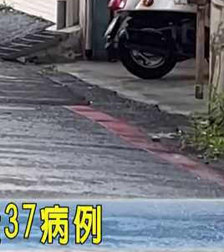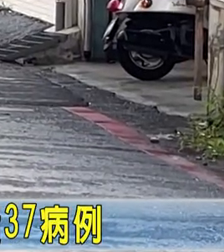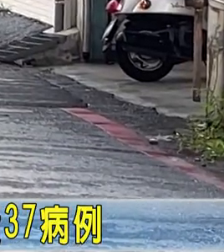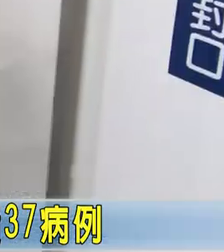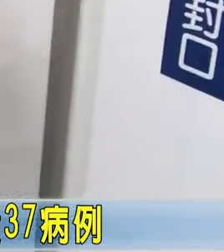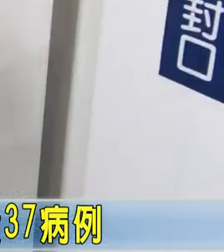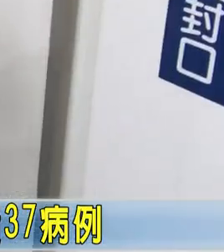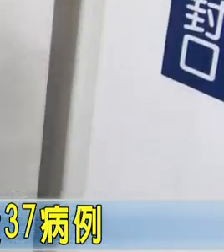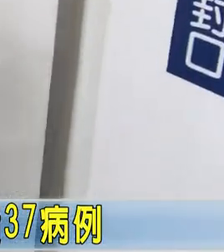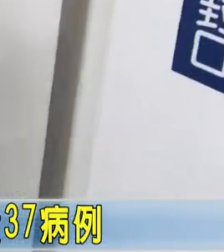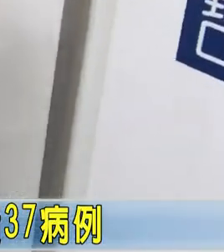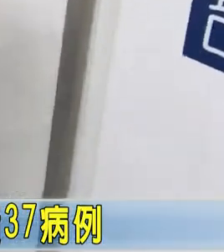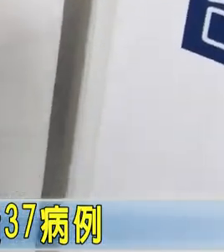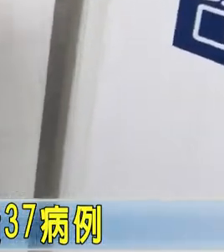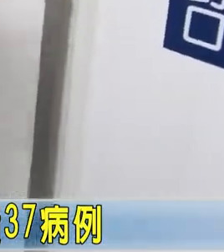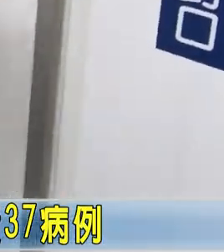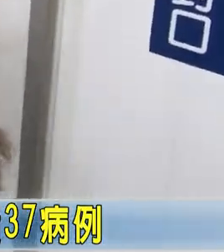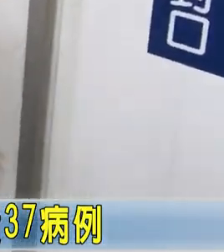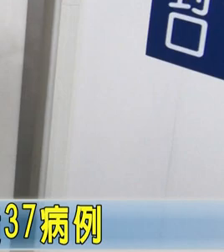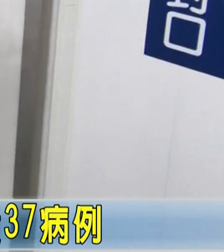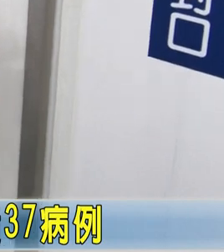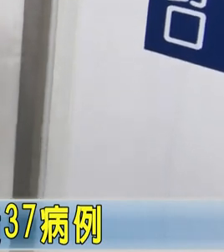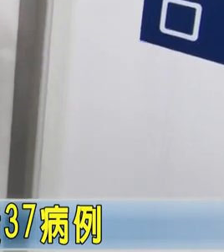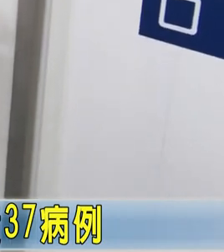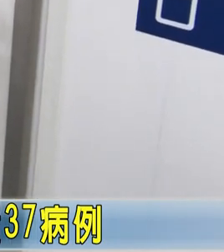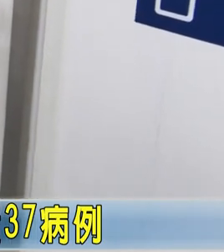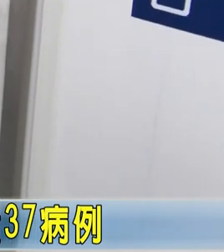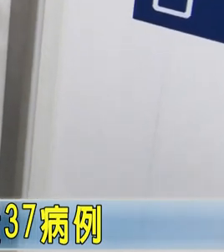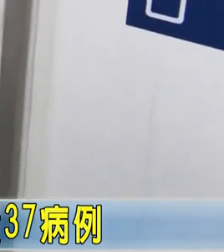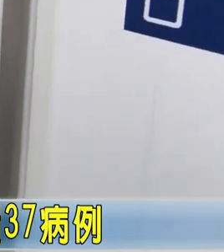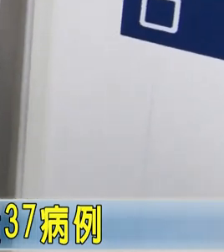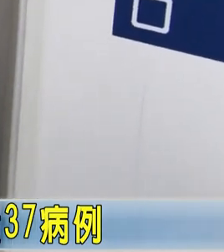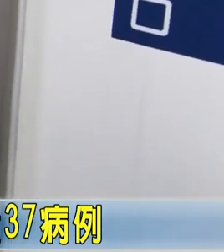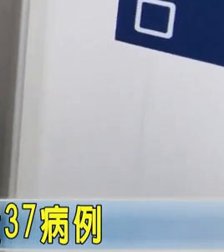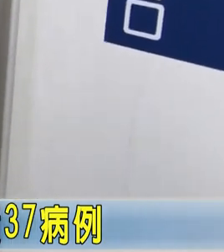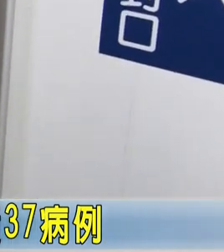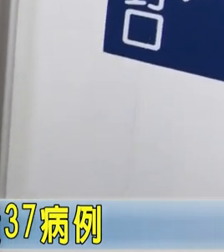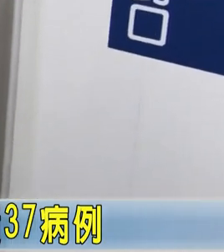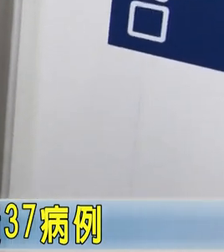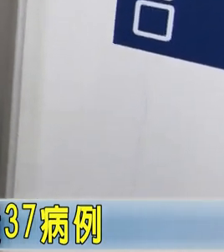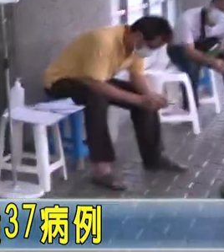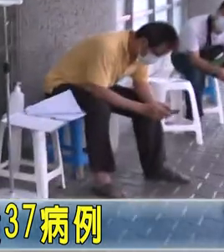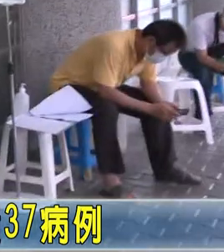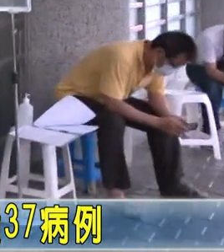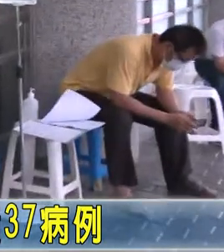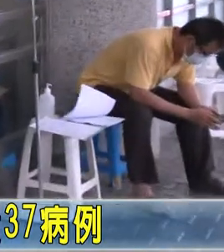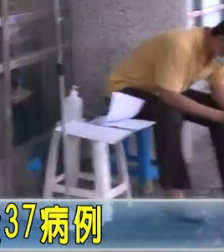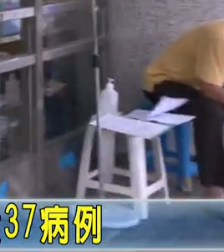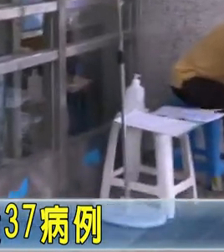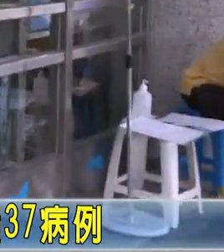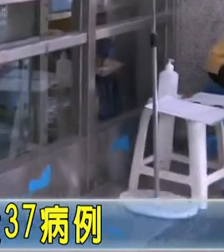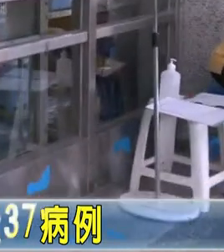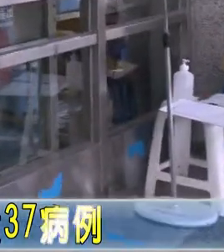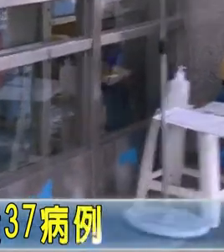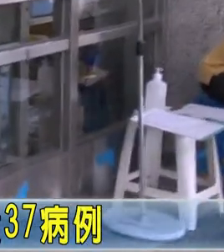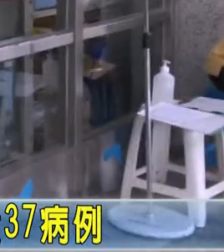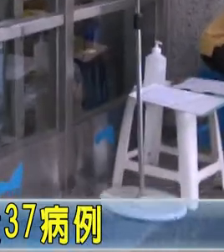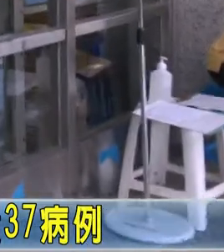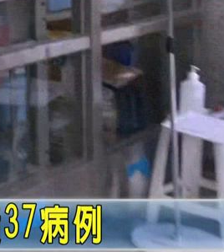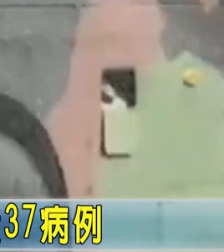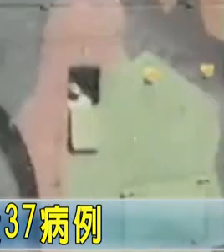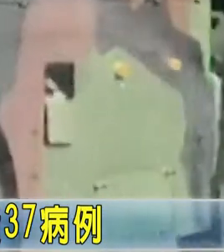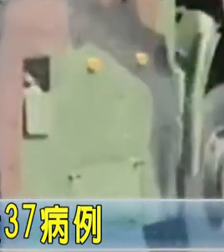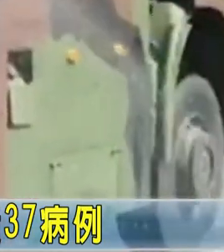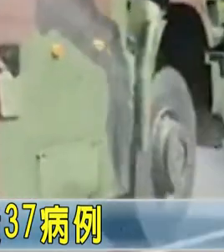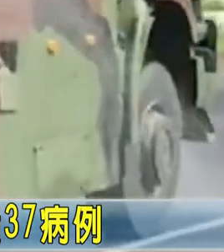时还有所有第一线照护确诊者的医疗院所以及疫调人员的辛劳，在大家通力合作下，才能